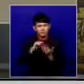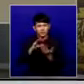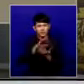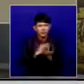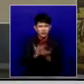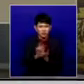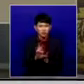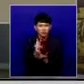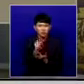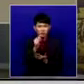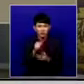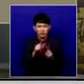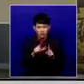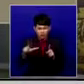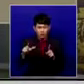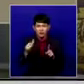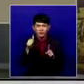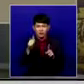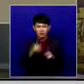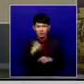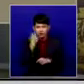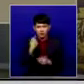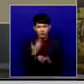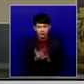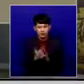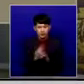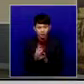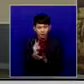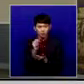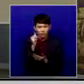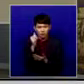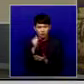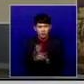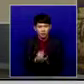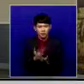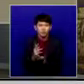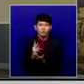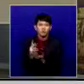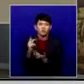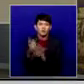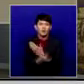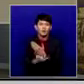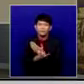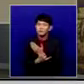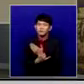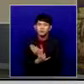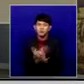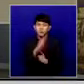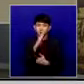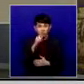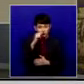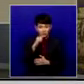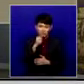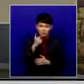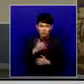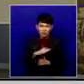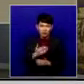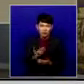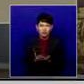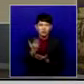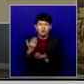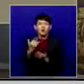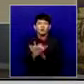ได้1ล้านล้านเนี่ยยังมีคนที่จะมีเงินให้กู้รัฐบาลอย่าไปกู้เมืองนอกแต่ถ้าไม่ได้ค่อยกู้ต่างประเทศผมยังไม่ส่งเสริมให้กู้ต่างประเ